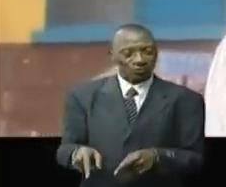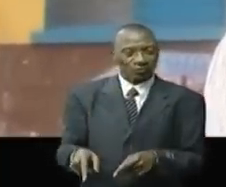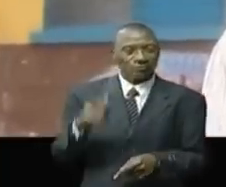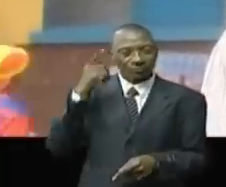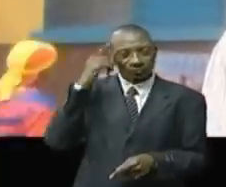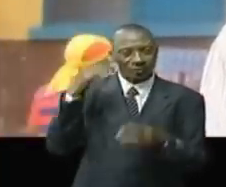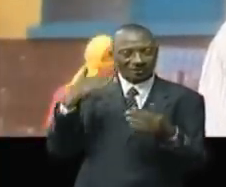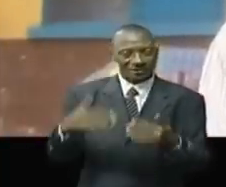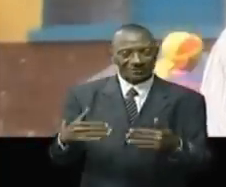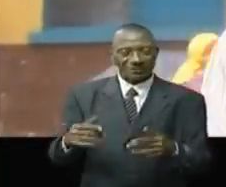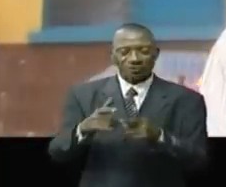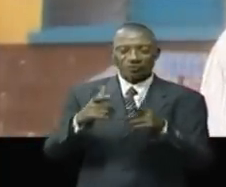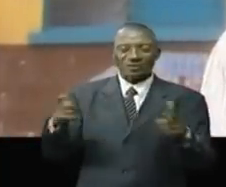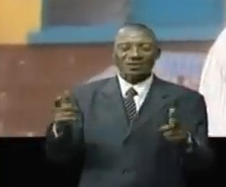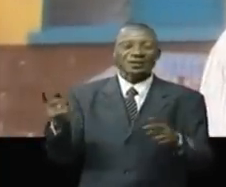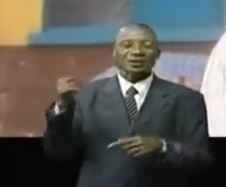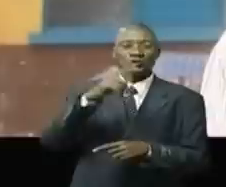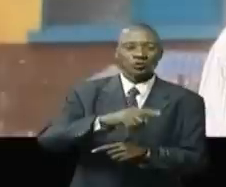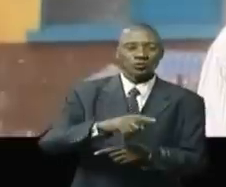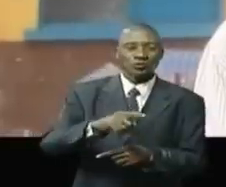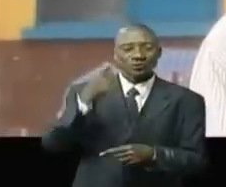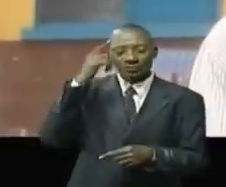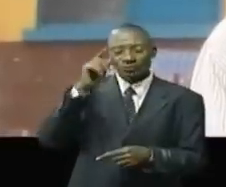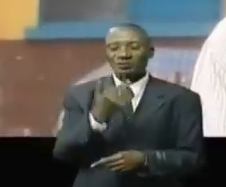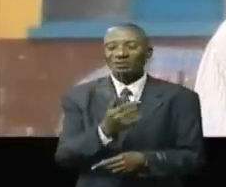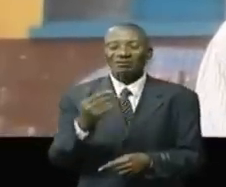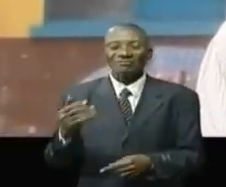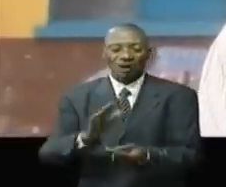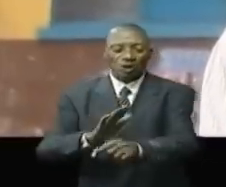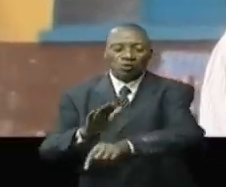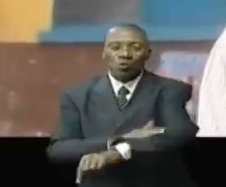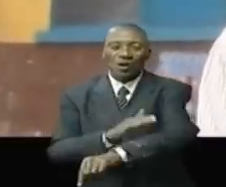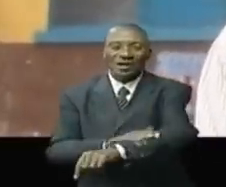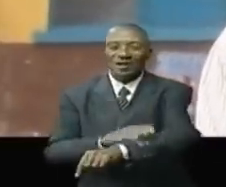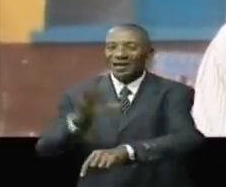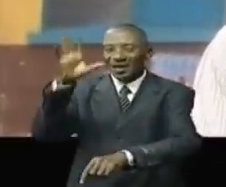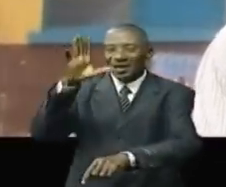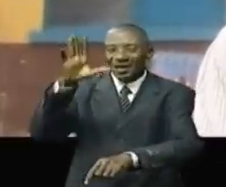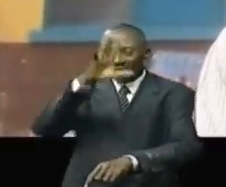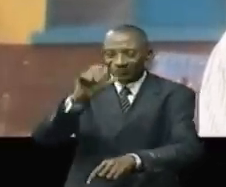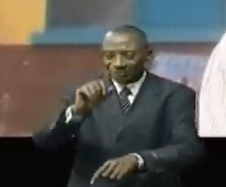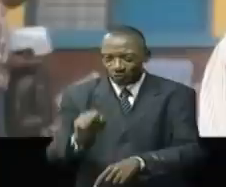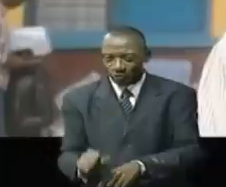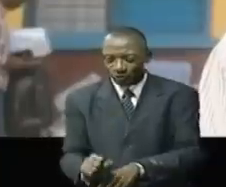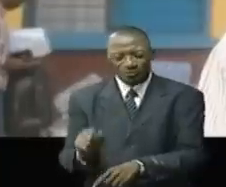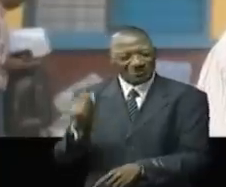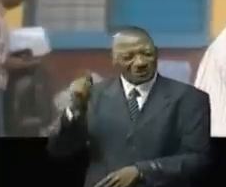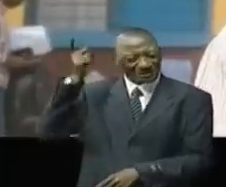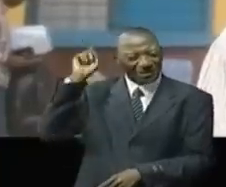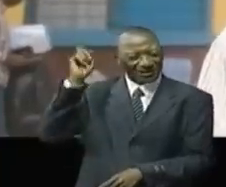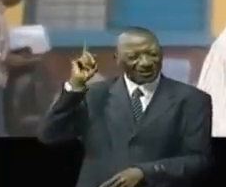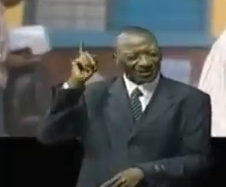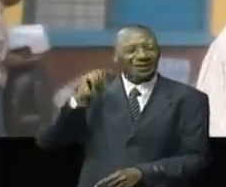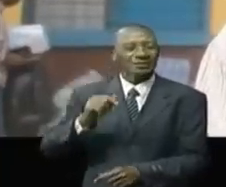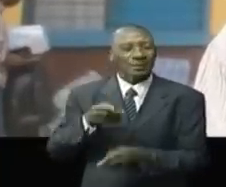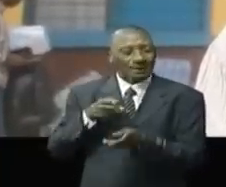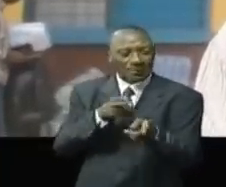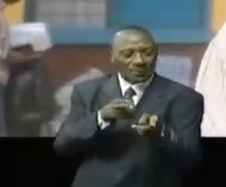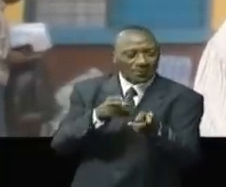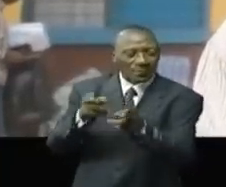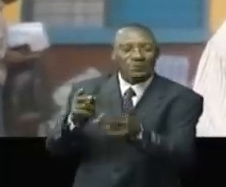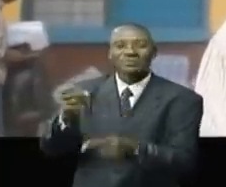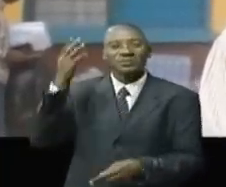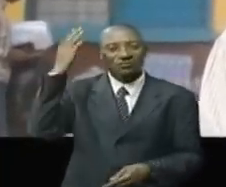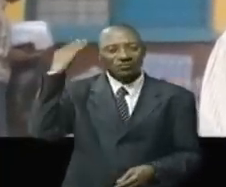de la bravoure des enfants noirs sud-africains qui avaient bravé le gouvernement de l'époque. Et donc nous sommes arrivés ici pour